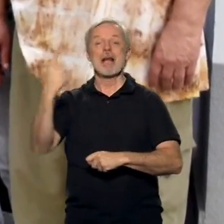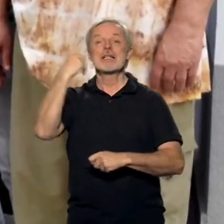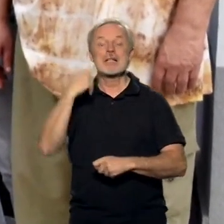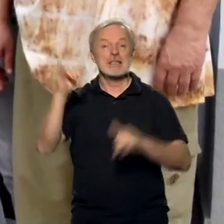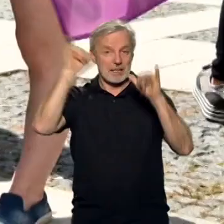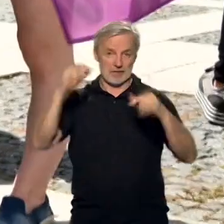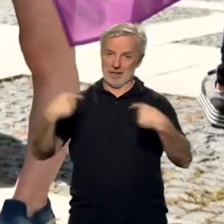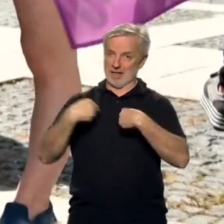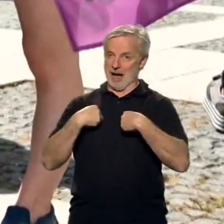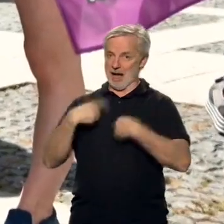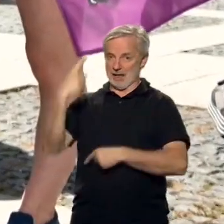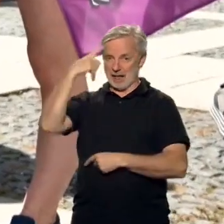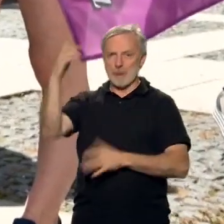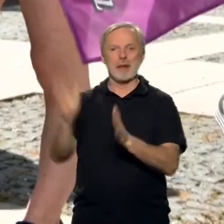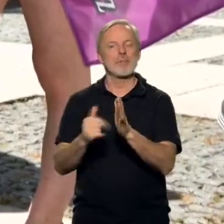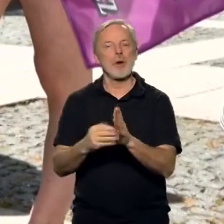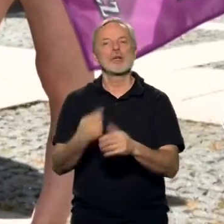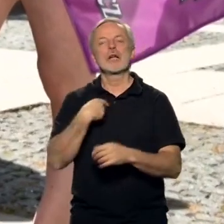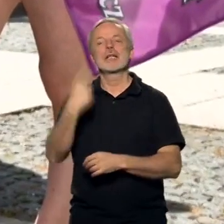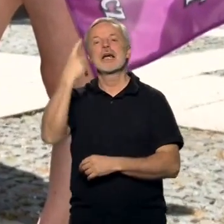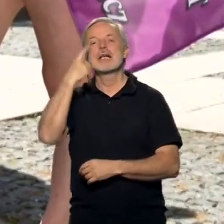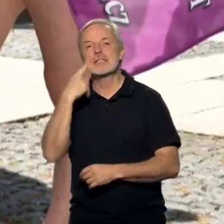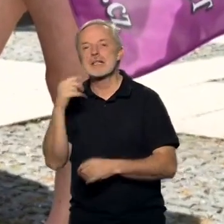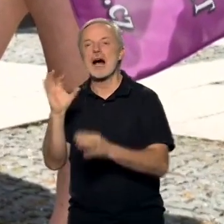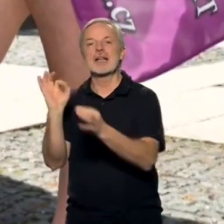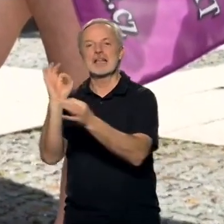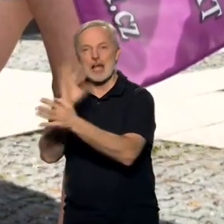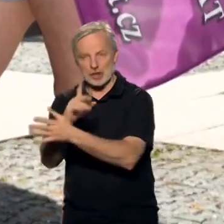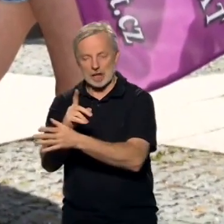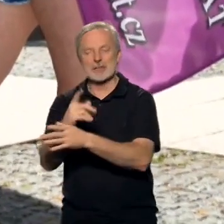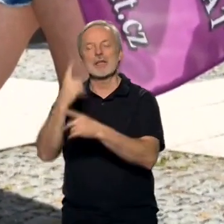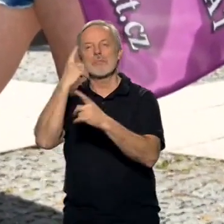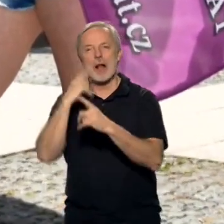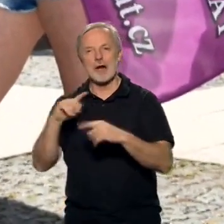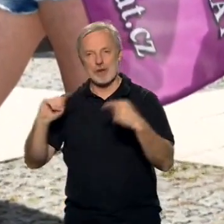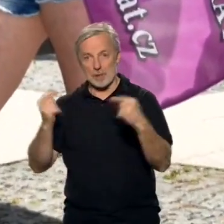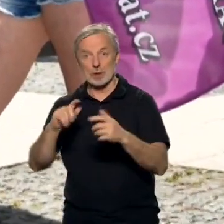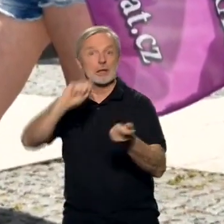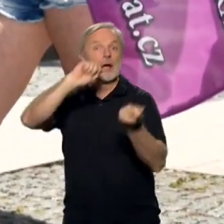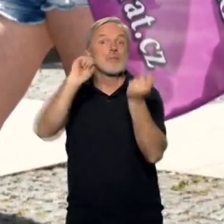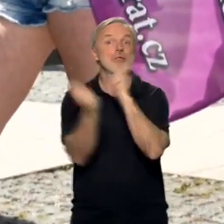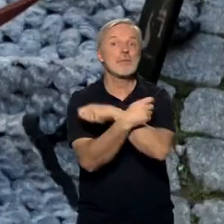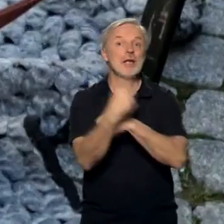si říkal, že chceme slzu neštěstí, pláče a bolesti měnit na slzu radosti.